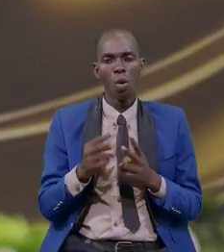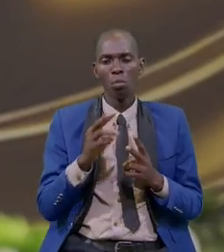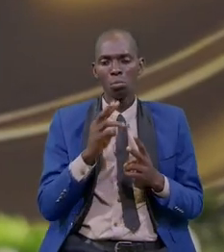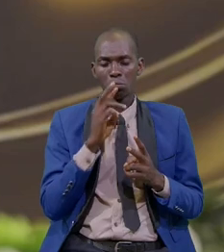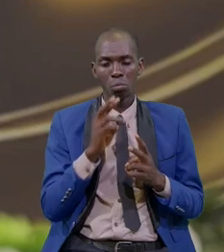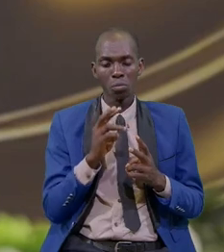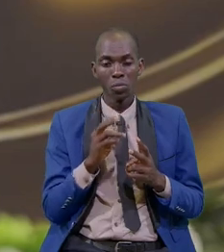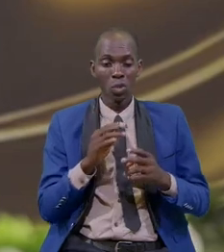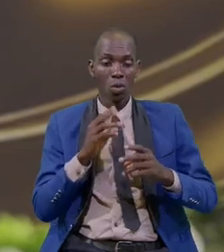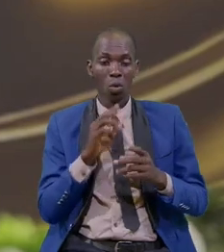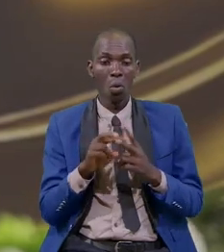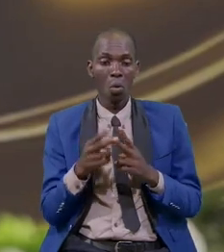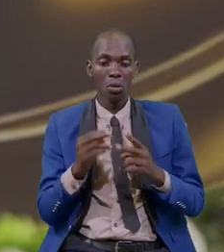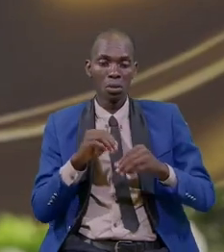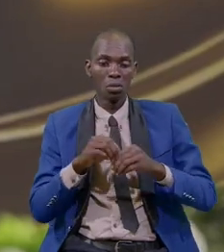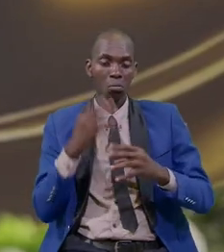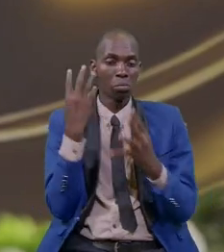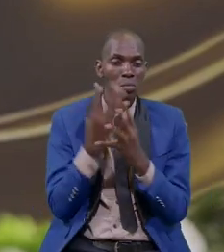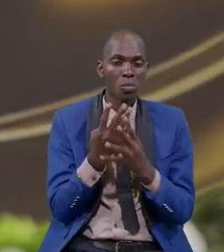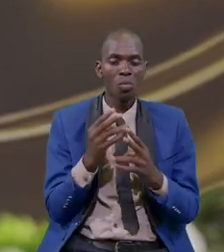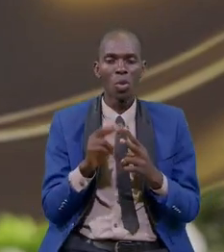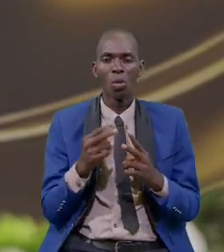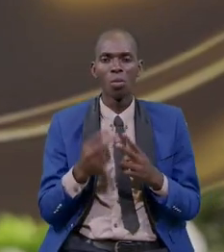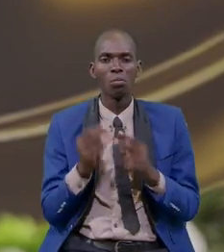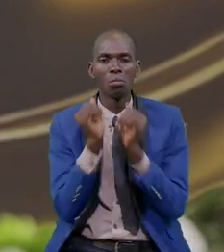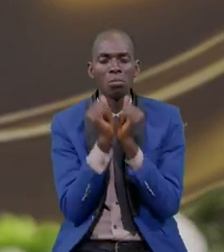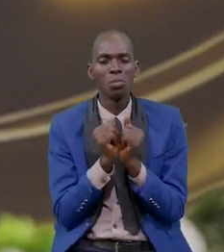et ne t'avons-nous pas assisté?